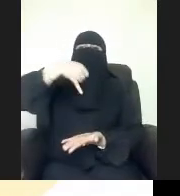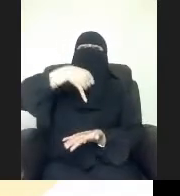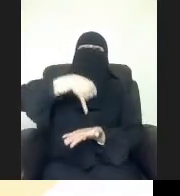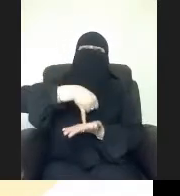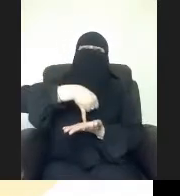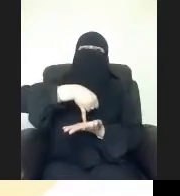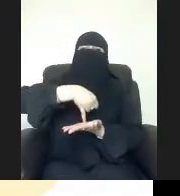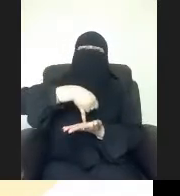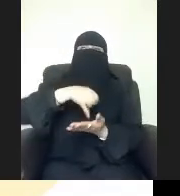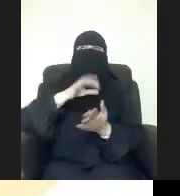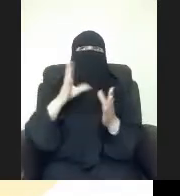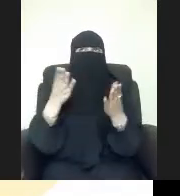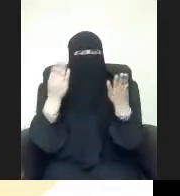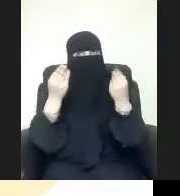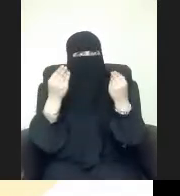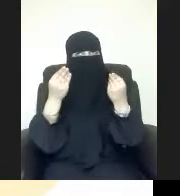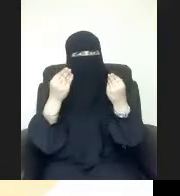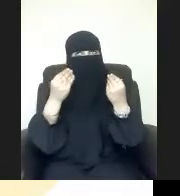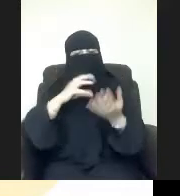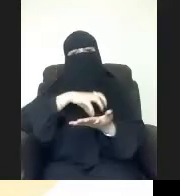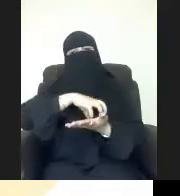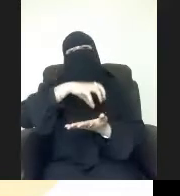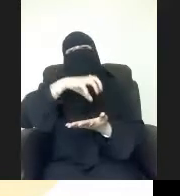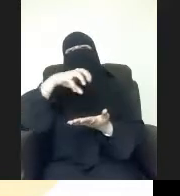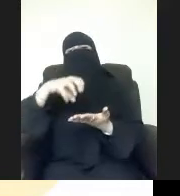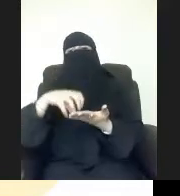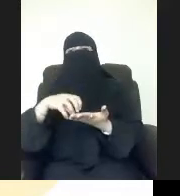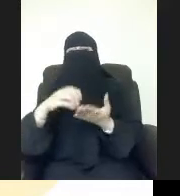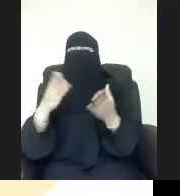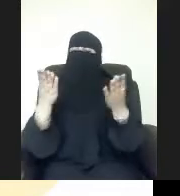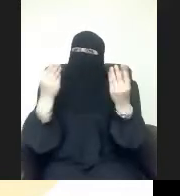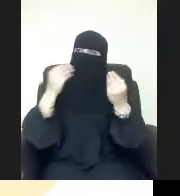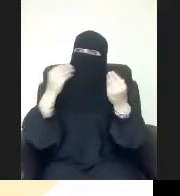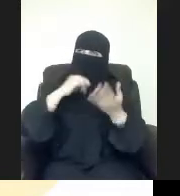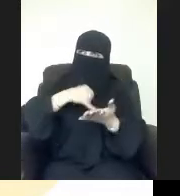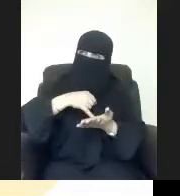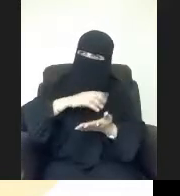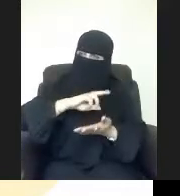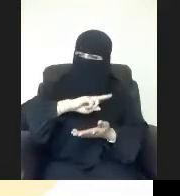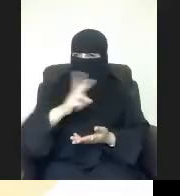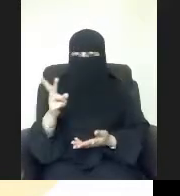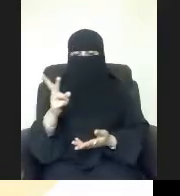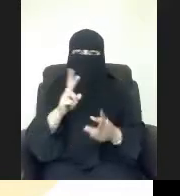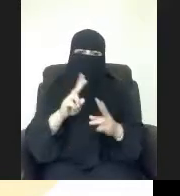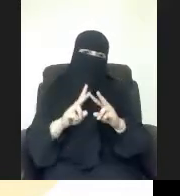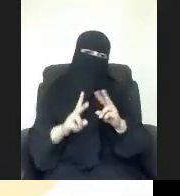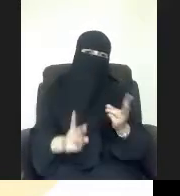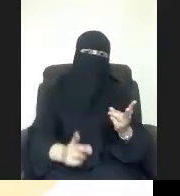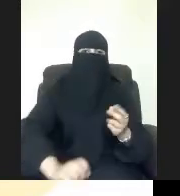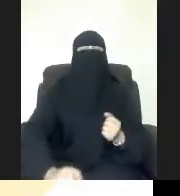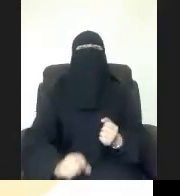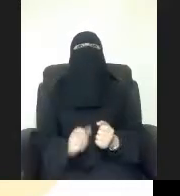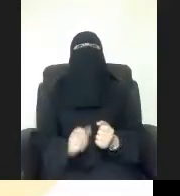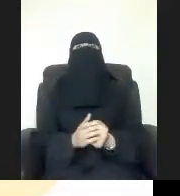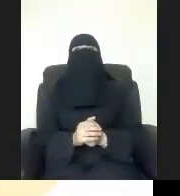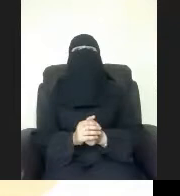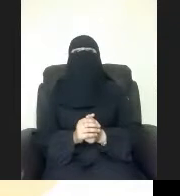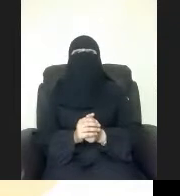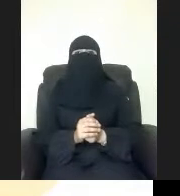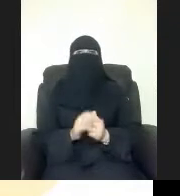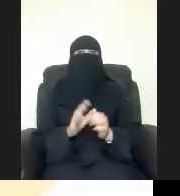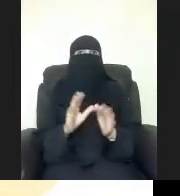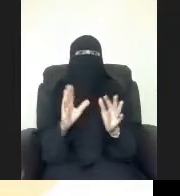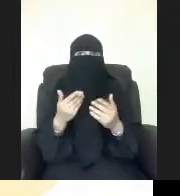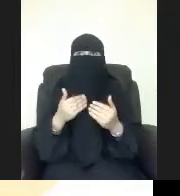المتعلم، وهذه المركزية التي تركز على المتعلم تعطيه صلاحيات وتعطيه قدرة بحيث يستطيع